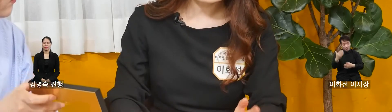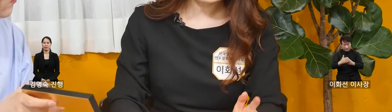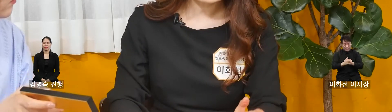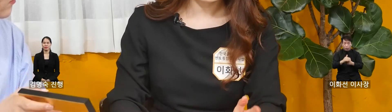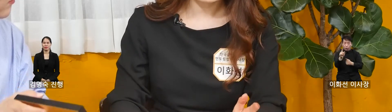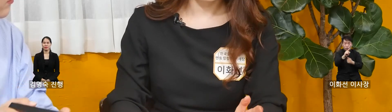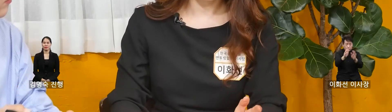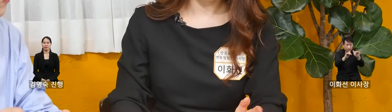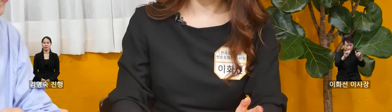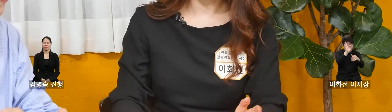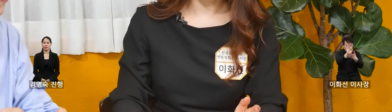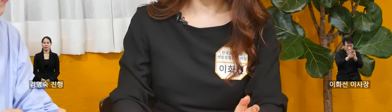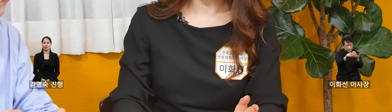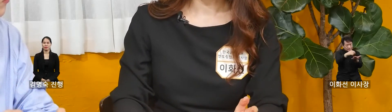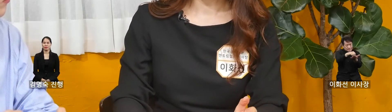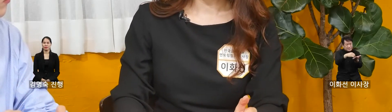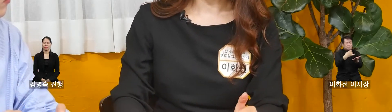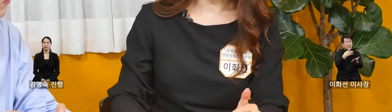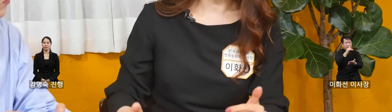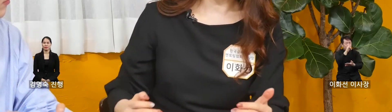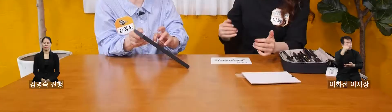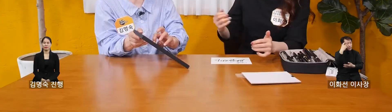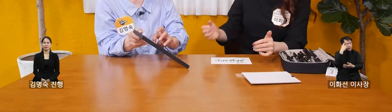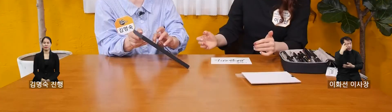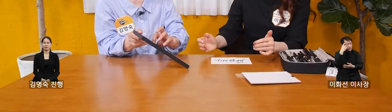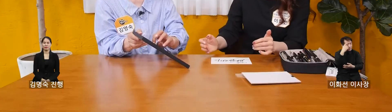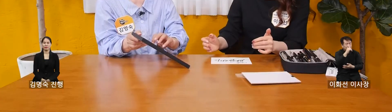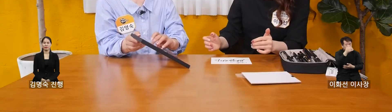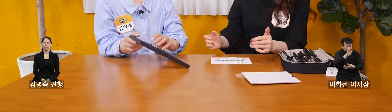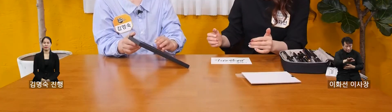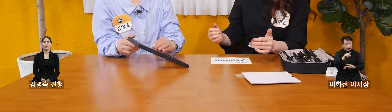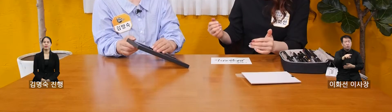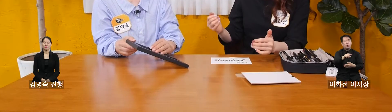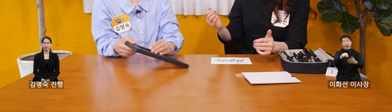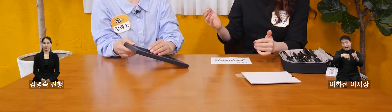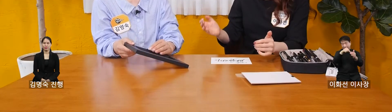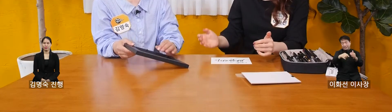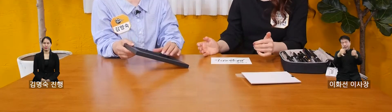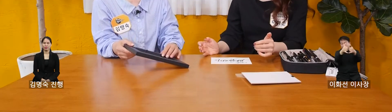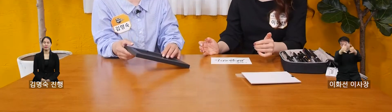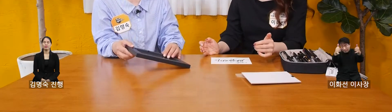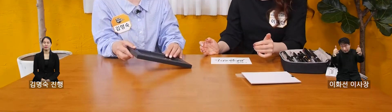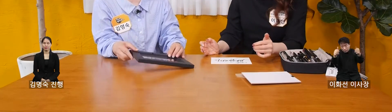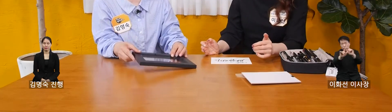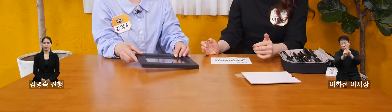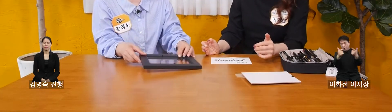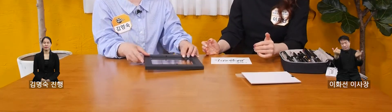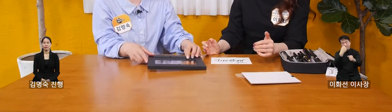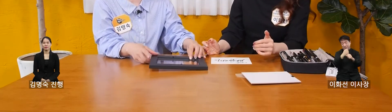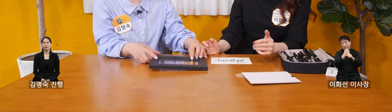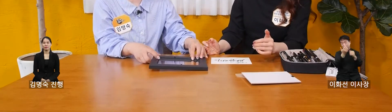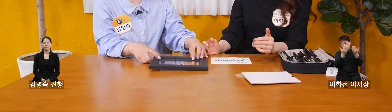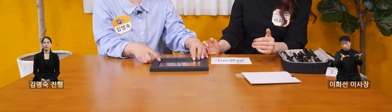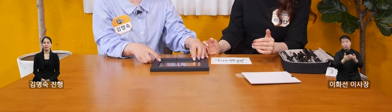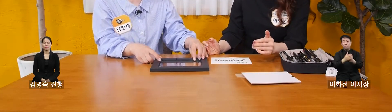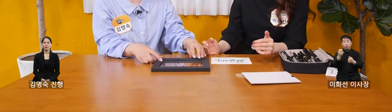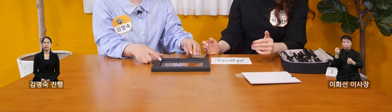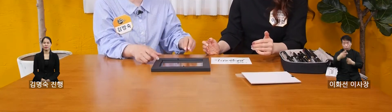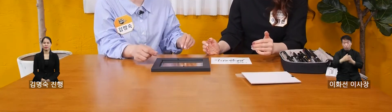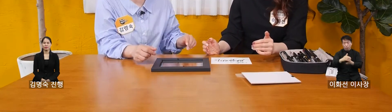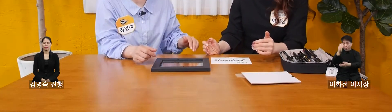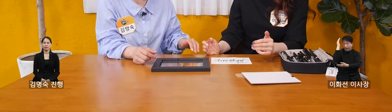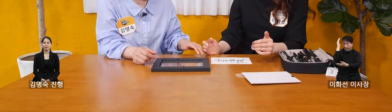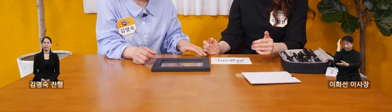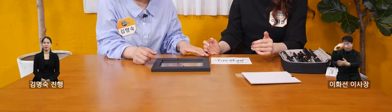사실은 글씨만 들어간다고 생각하지만 거기에 들어가는 슬로건이라든가 카피 문구도 만들어주고 또 어떤 강연이나